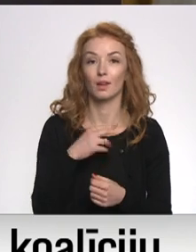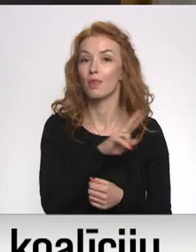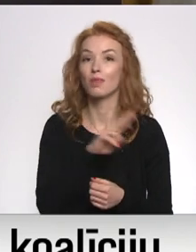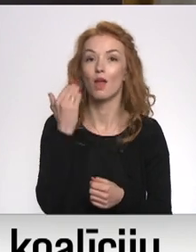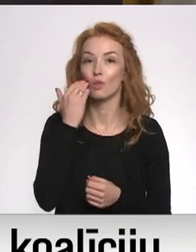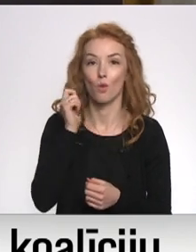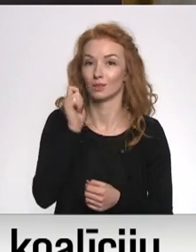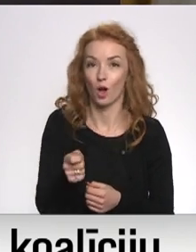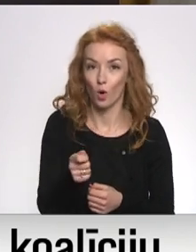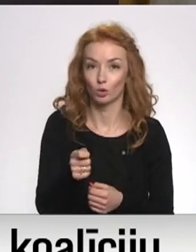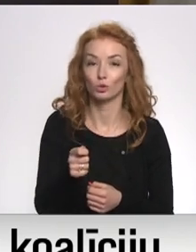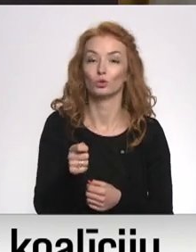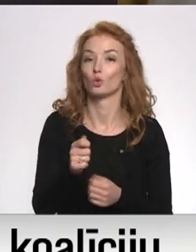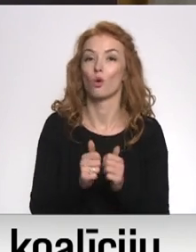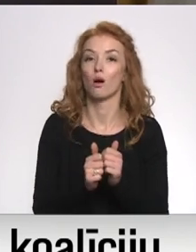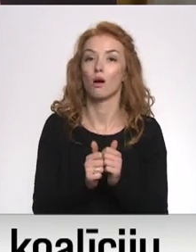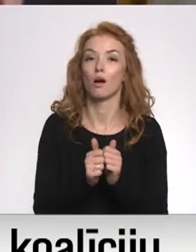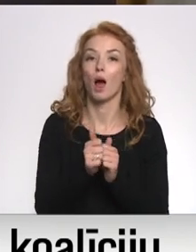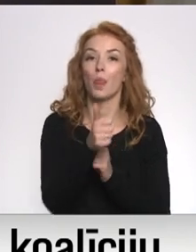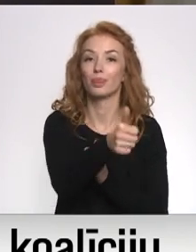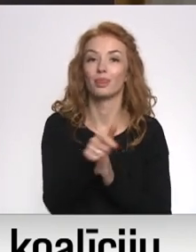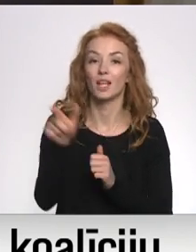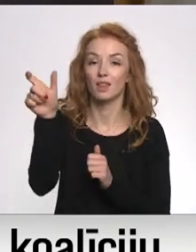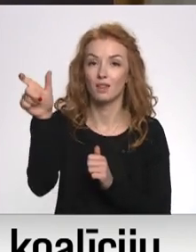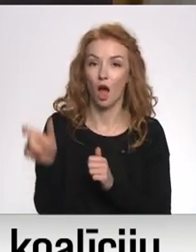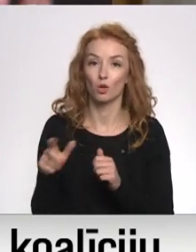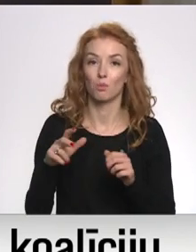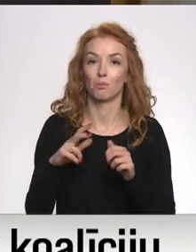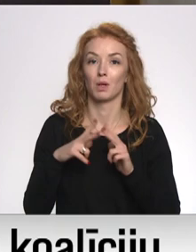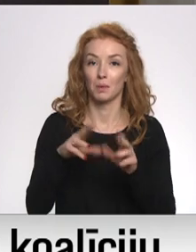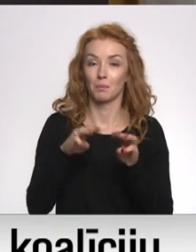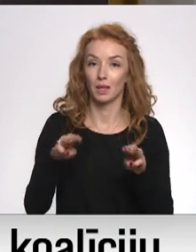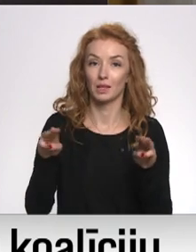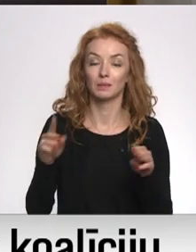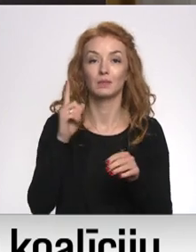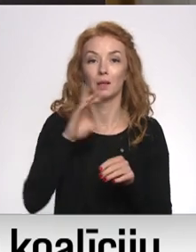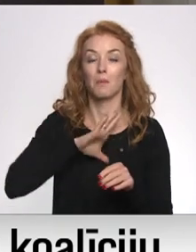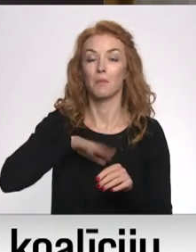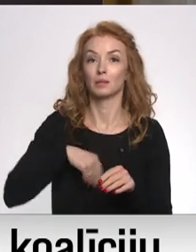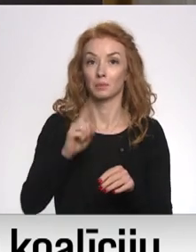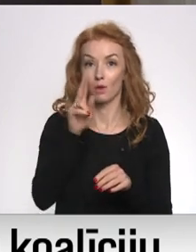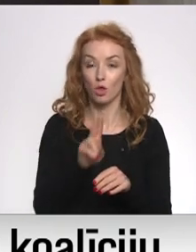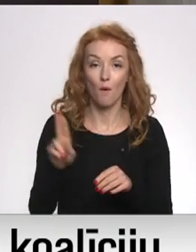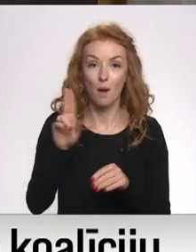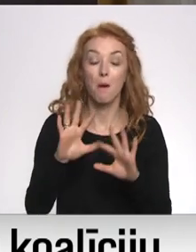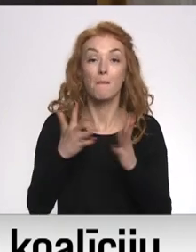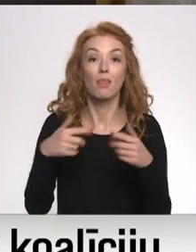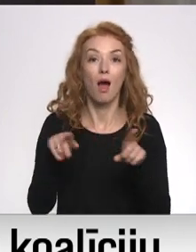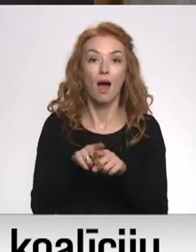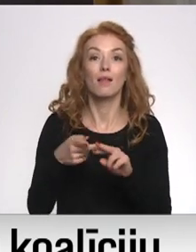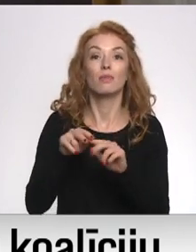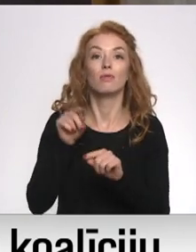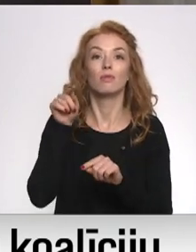labāk ministru prezidenta kandidātu. To es formāli varu darīt tikai pēc 1. Novembra. Bet arī tad